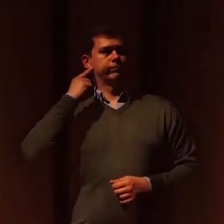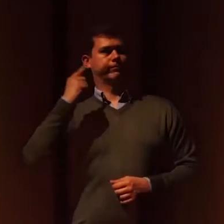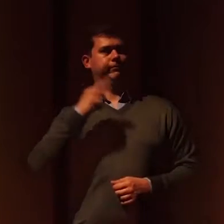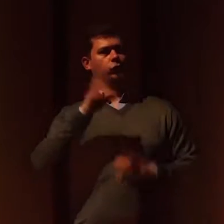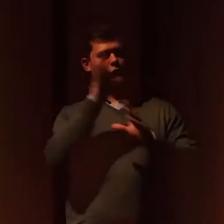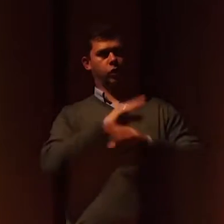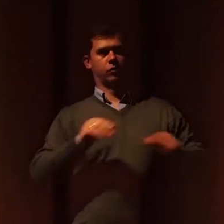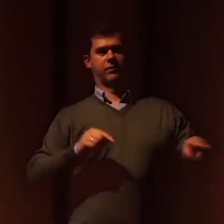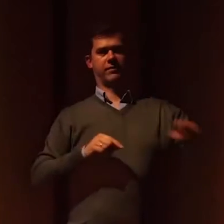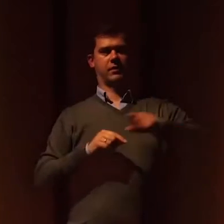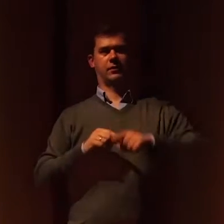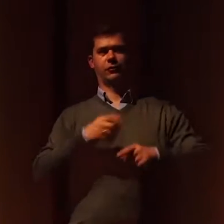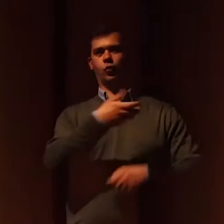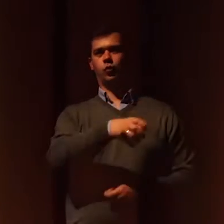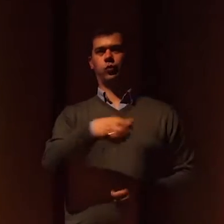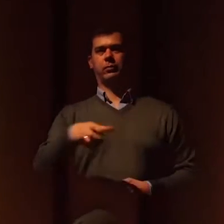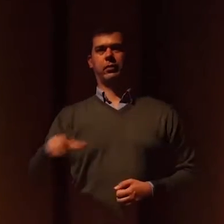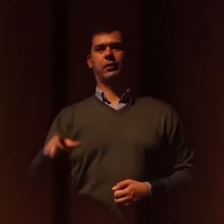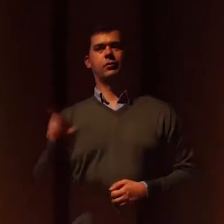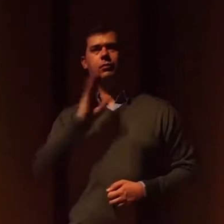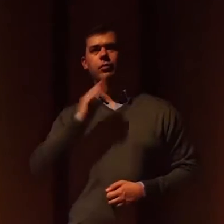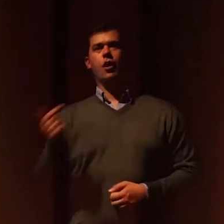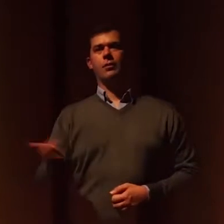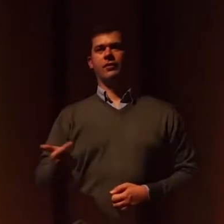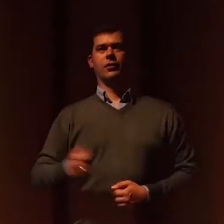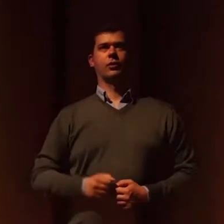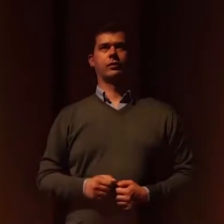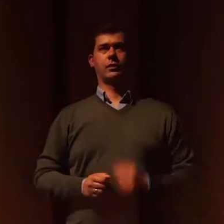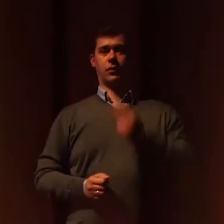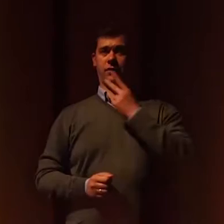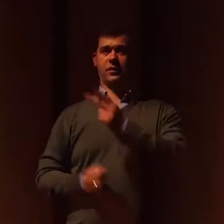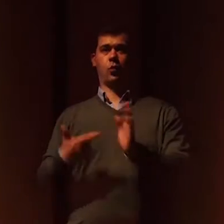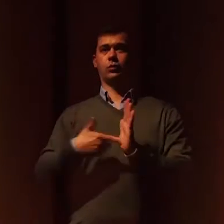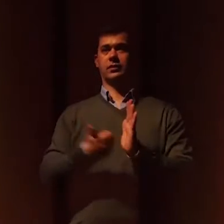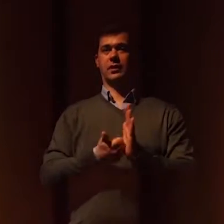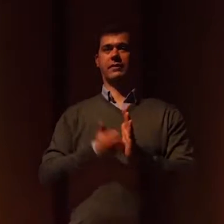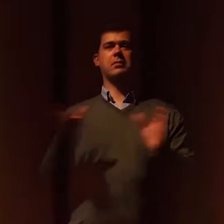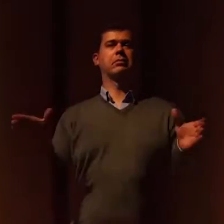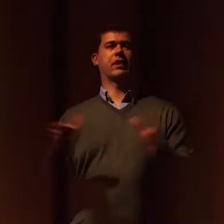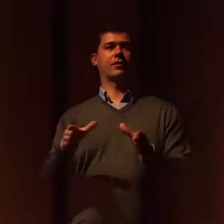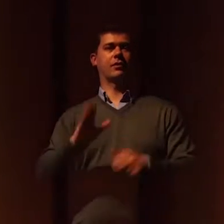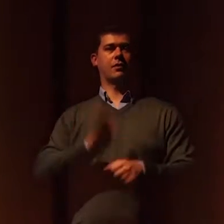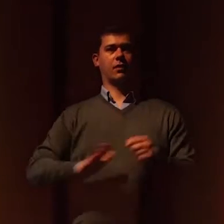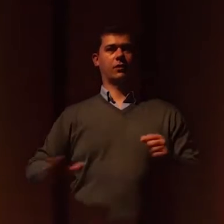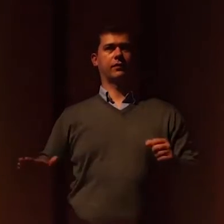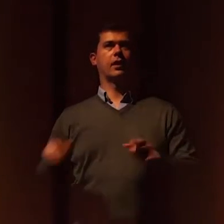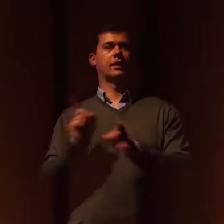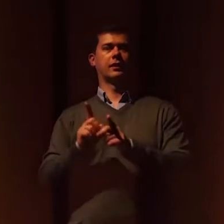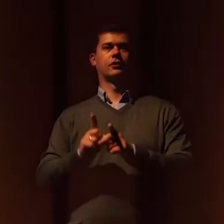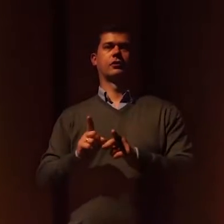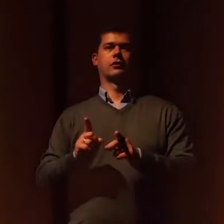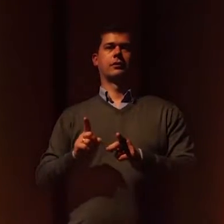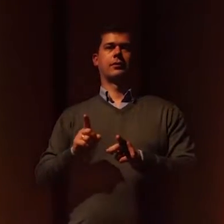wszystkim obowiązek i to możemy znaleźć zarówno w ustawie o mniejszościach narodowych i etnicznych jak